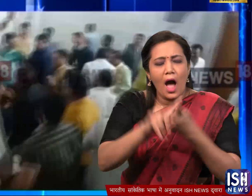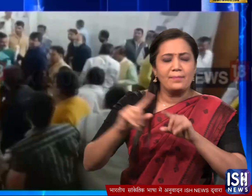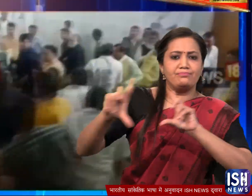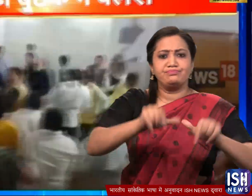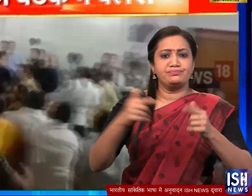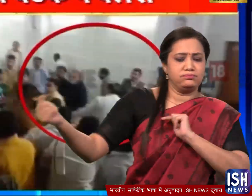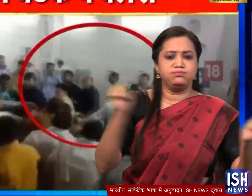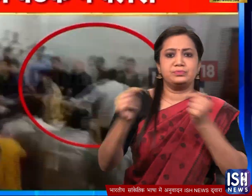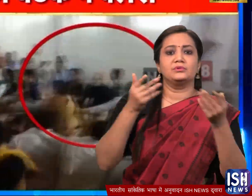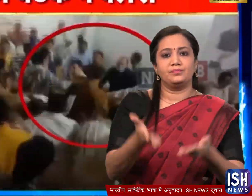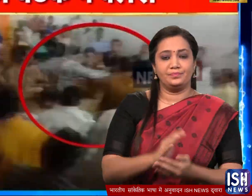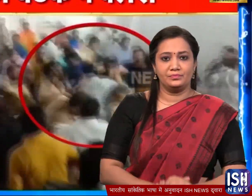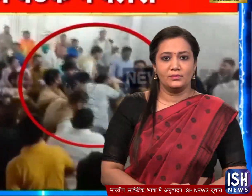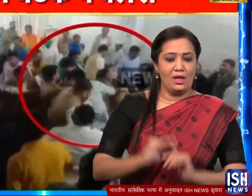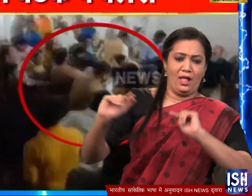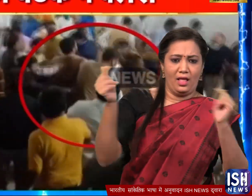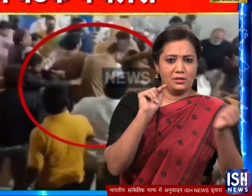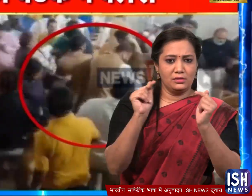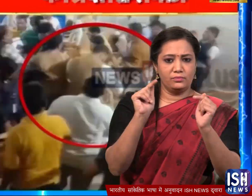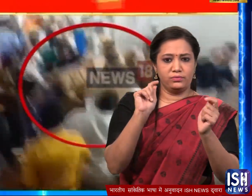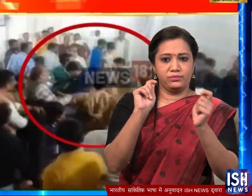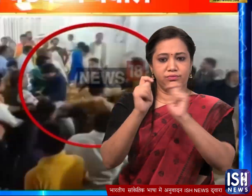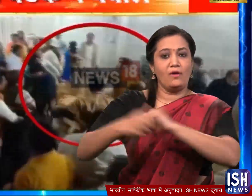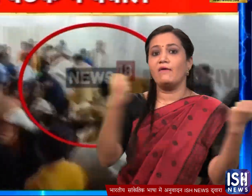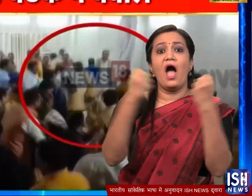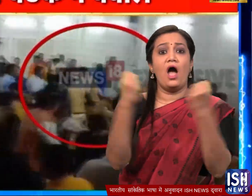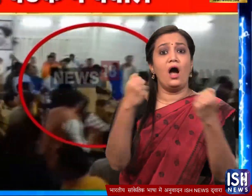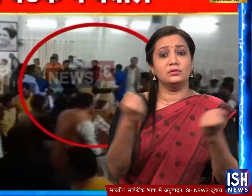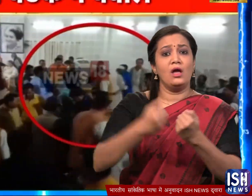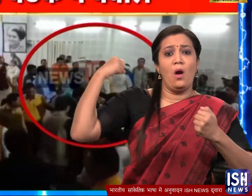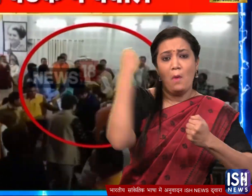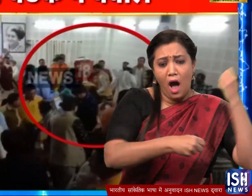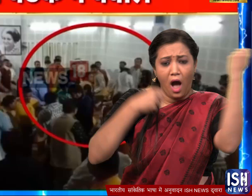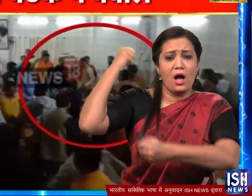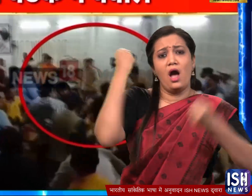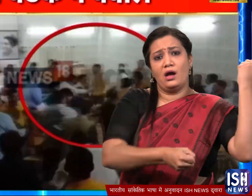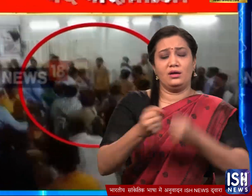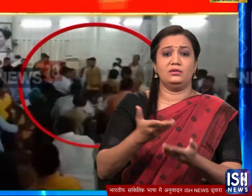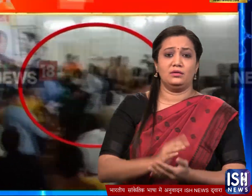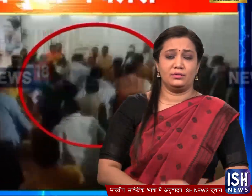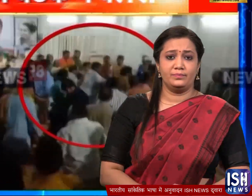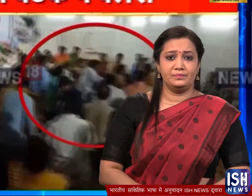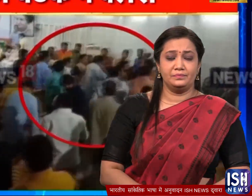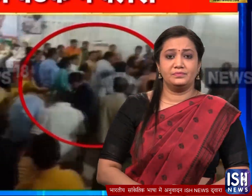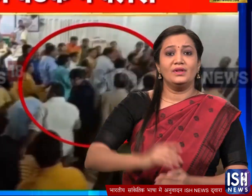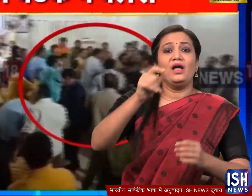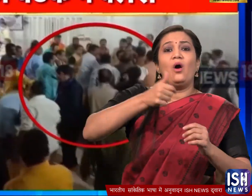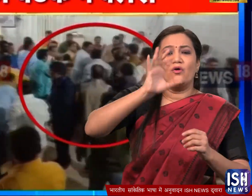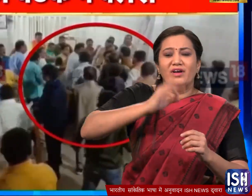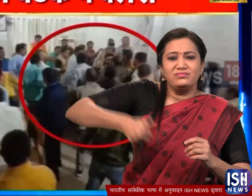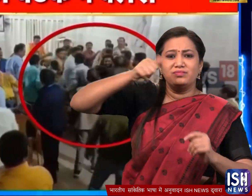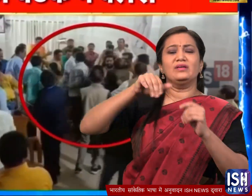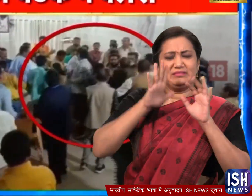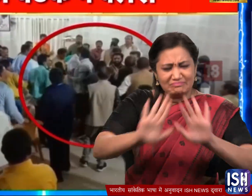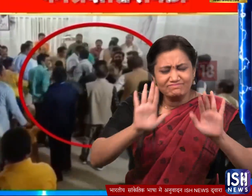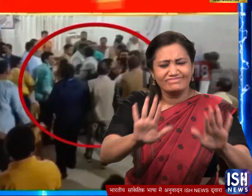दौरान ही कार्यकर्ताओं के 2 गुट आपस में भिड़ गए। देखते ही देखते वहां मारपीट शुरू हो गई। दोनों तरफ से घूंसों और मुक्कों की बौछार होने लगी। वहां मौजूद